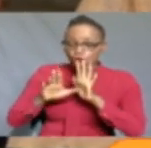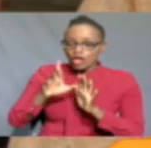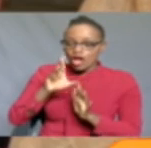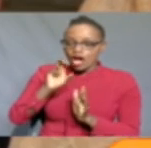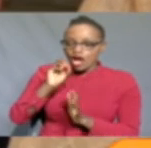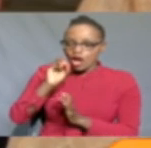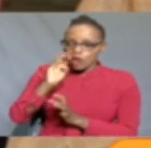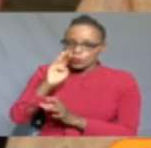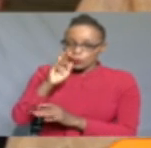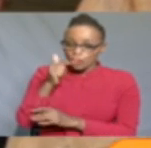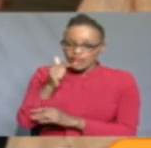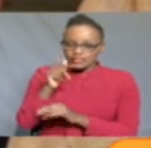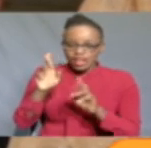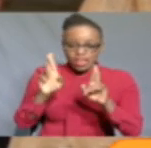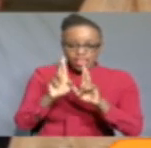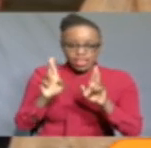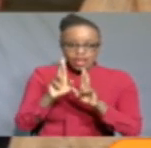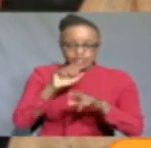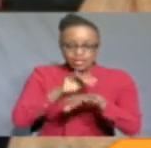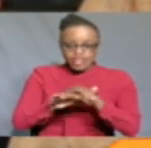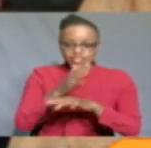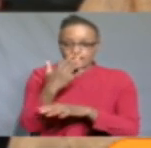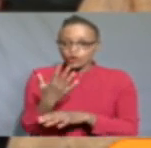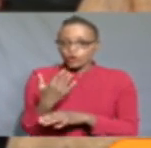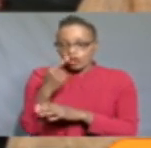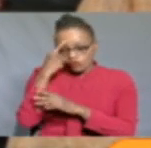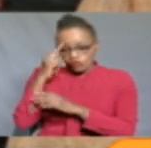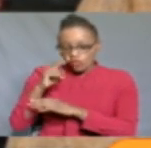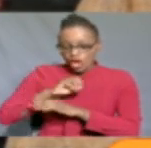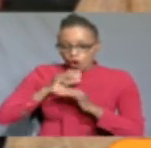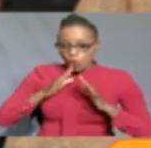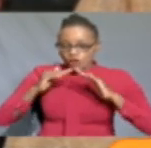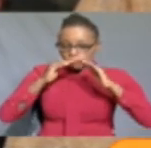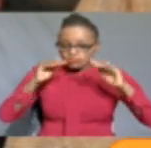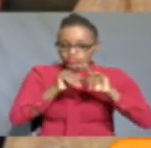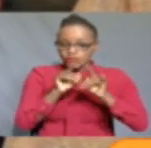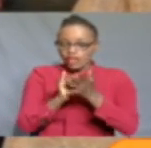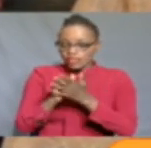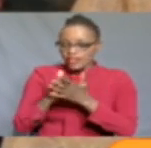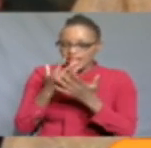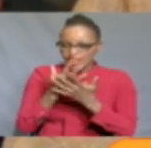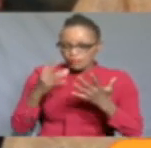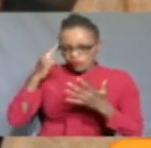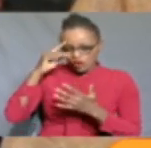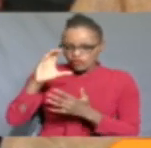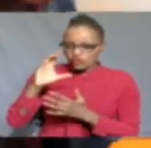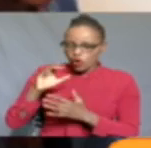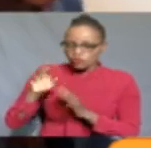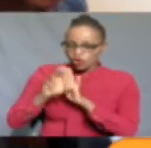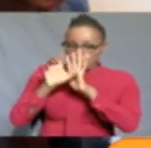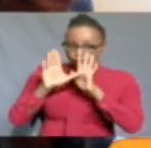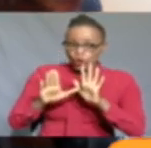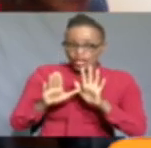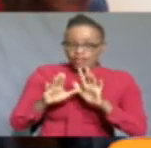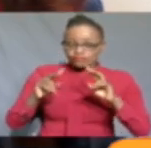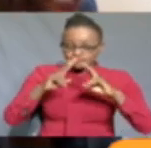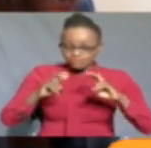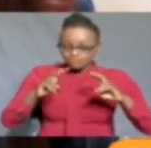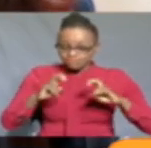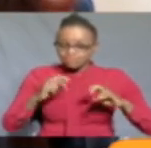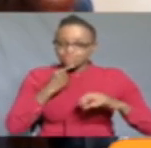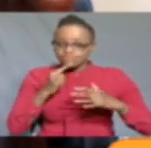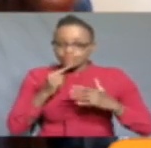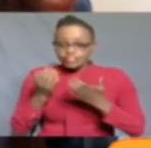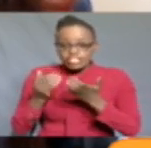Maafisa wa polisi wakiwa tayari wamechukua stakabadhi za umiliki wa nyumba na mali ya Chesang, kiongozi wa uchunguzi akisema kuwa